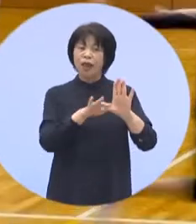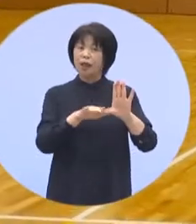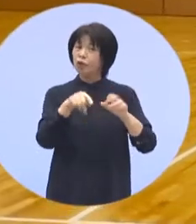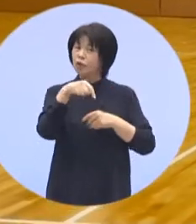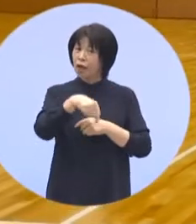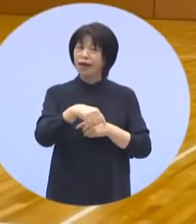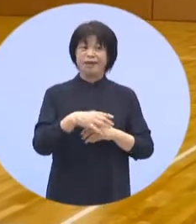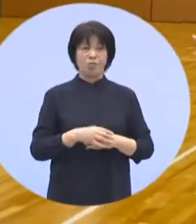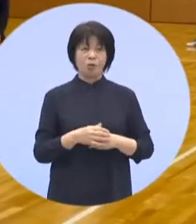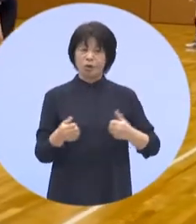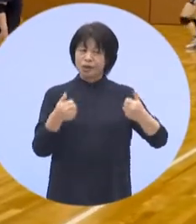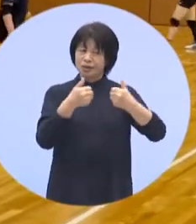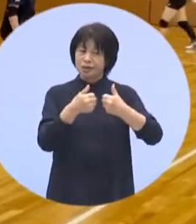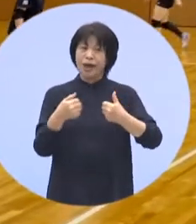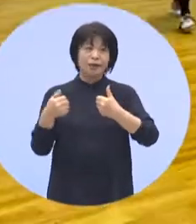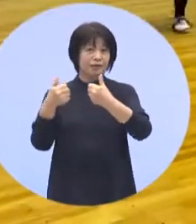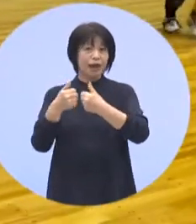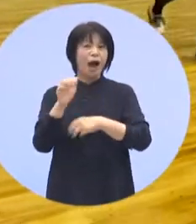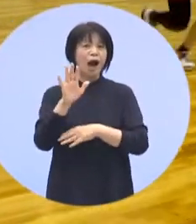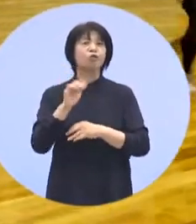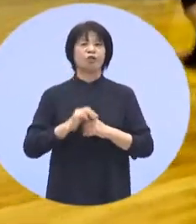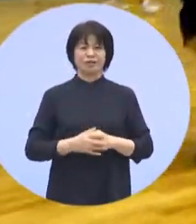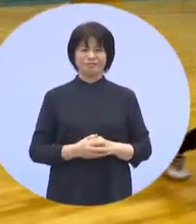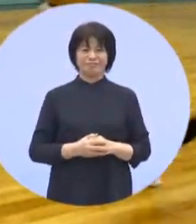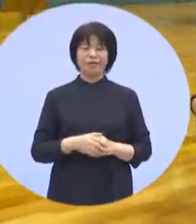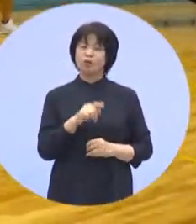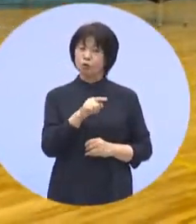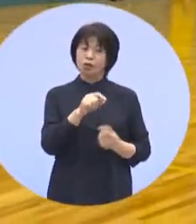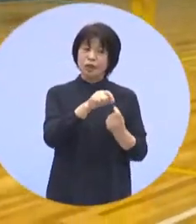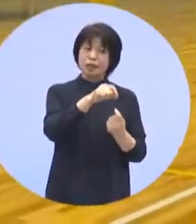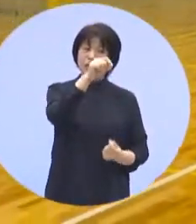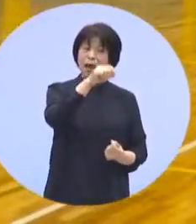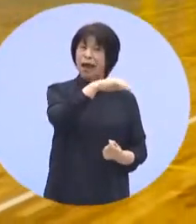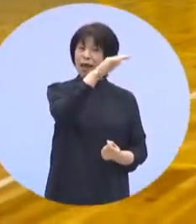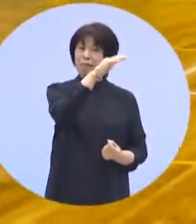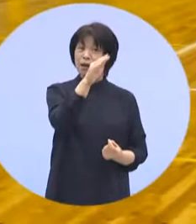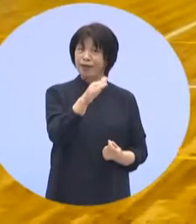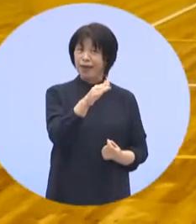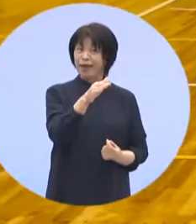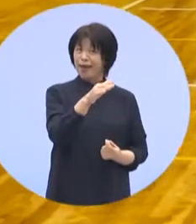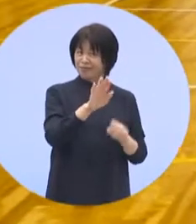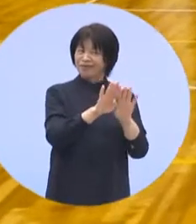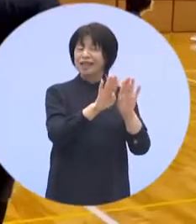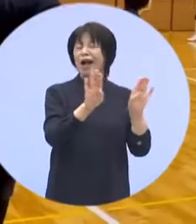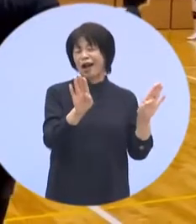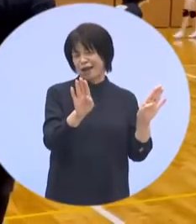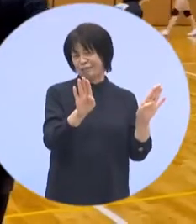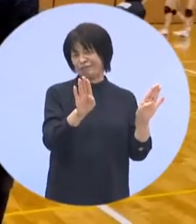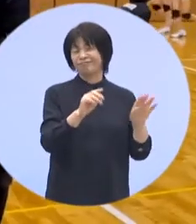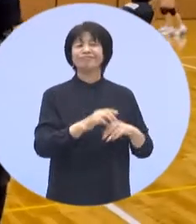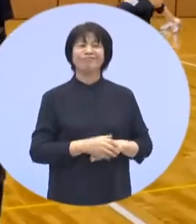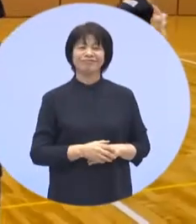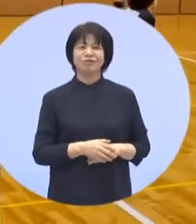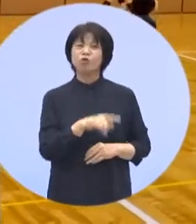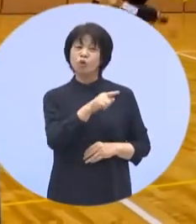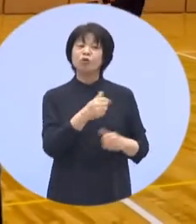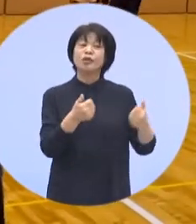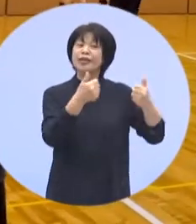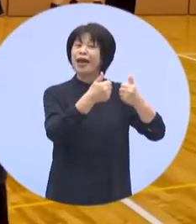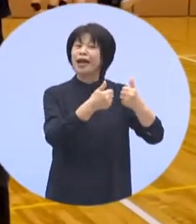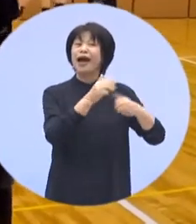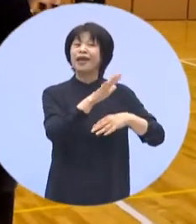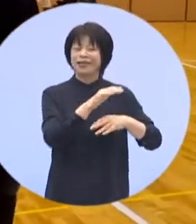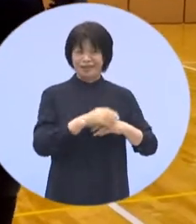試合が何回かあるんですが、その中に飛騨高山のビッグアリーナで行われる予